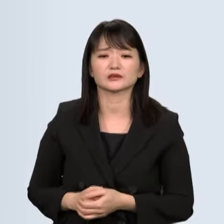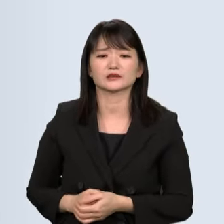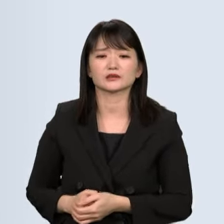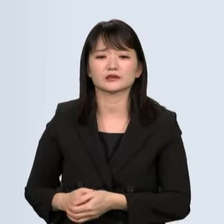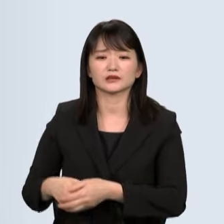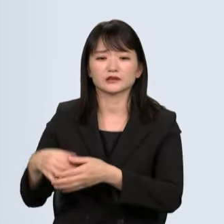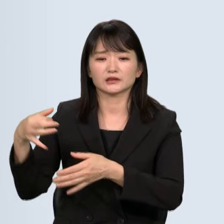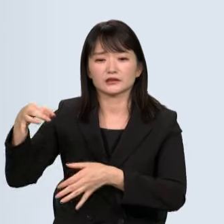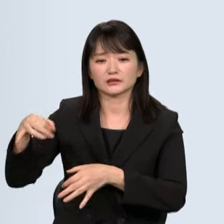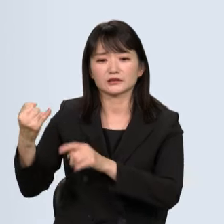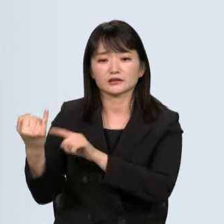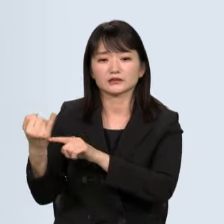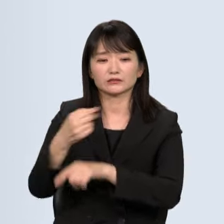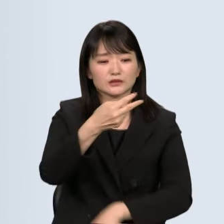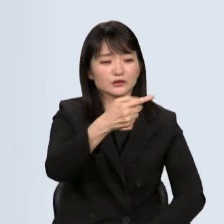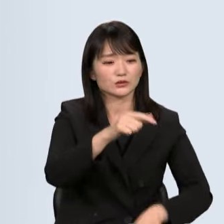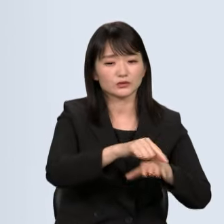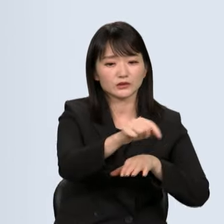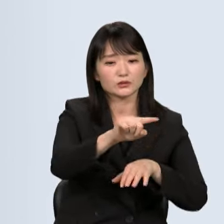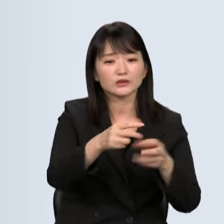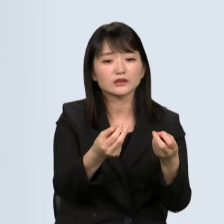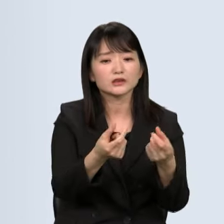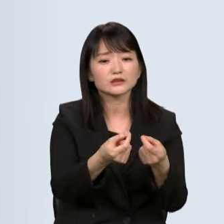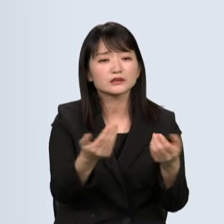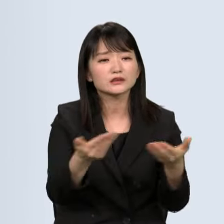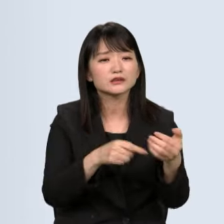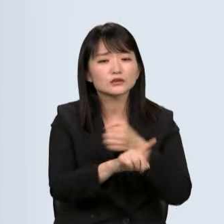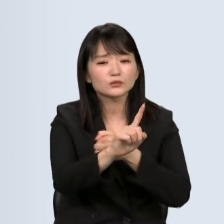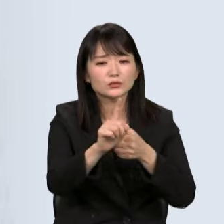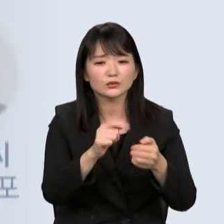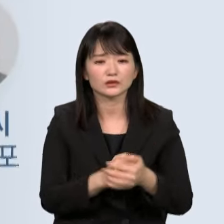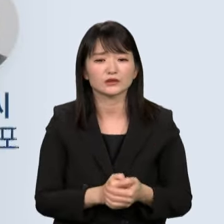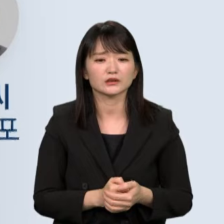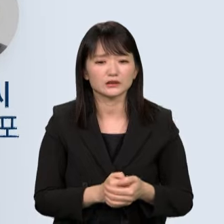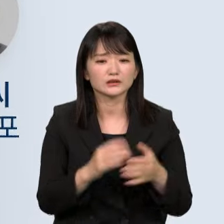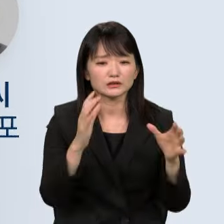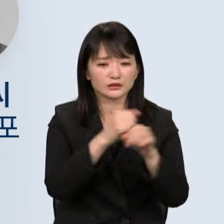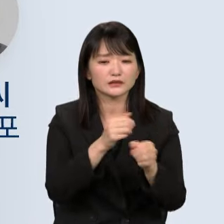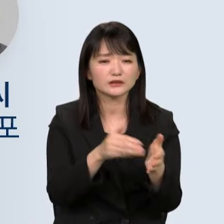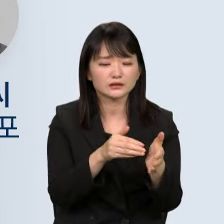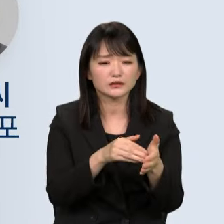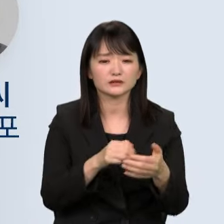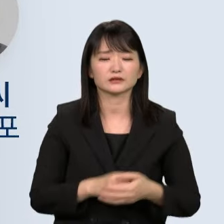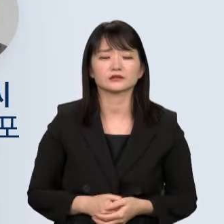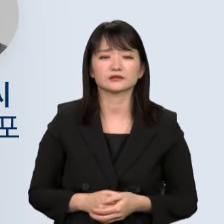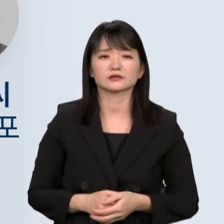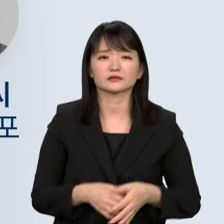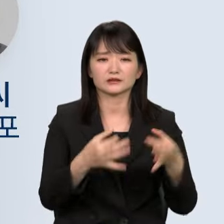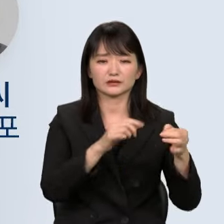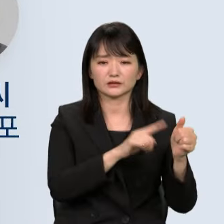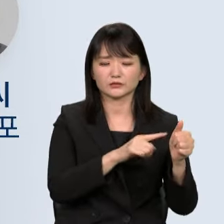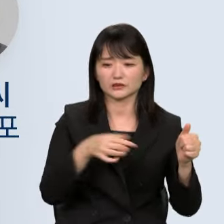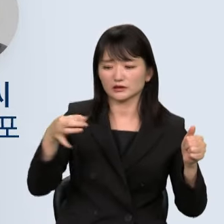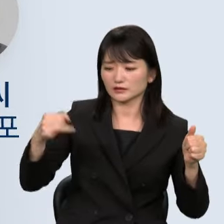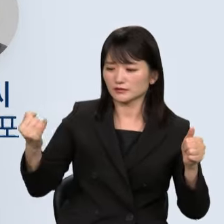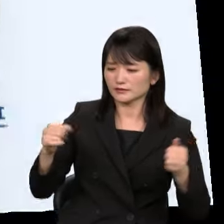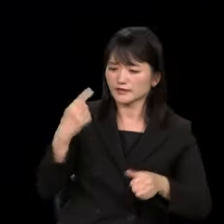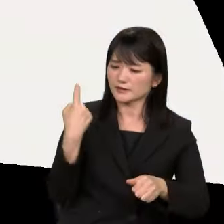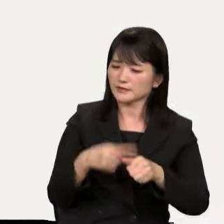전화해서 이런 법이 어디냐 하고 정리는 하신듯이라 보냈고 김씨는 김여사를 비난하는 답장을